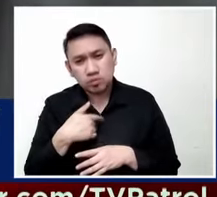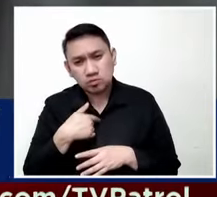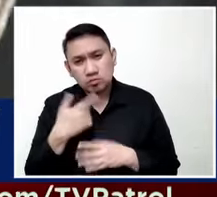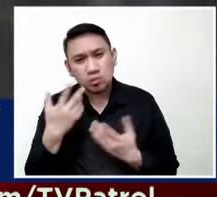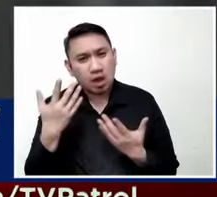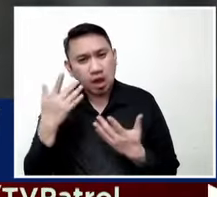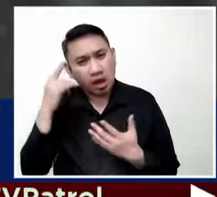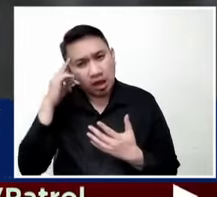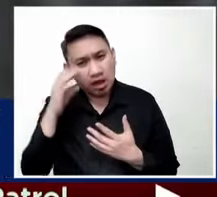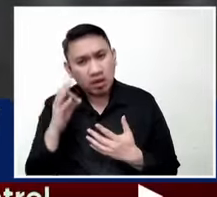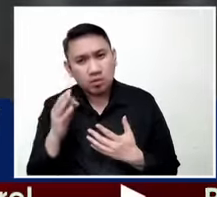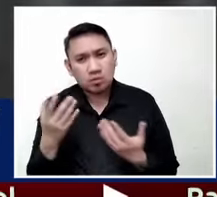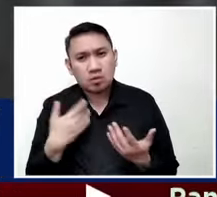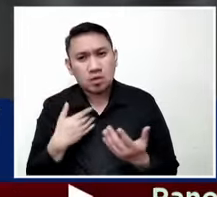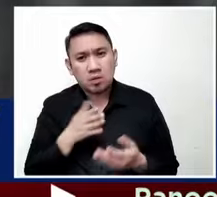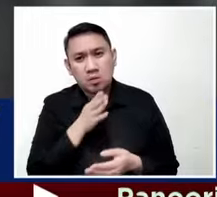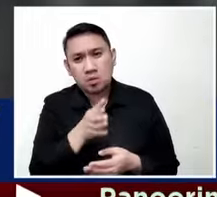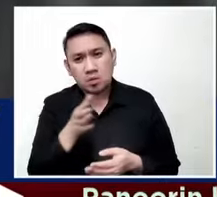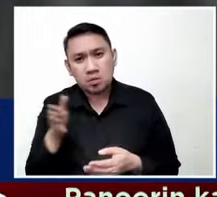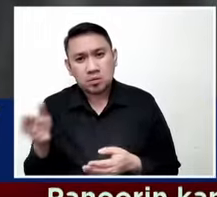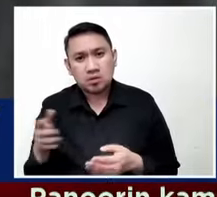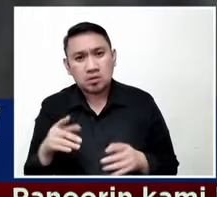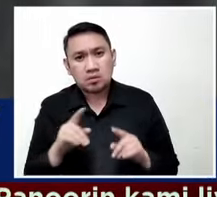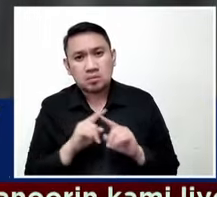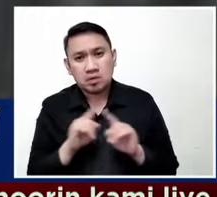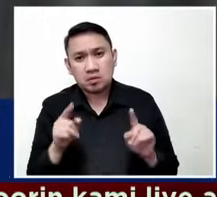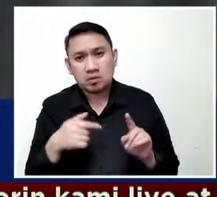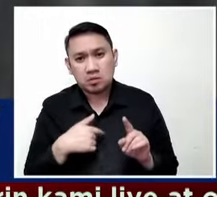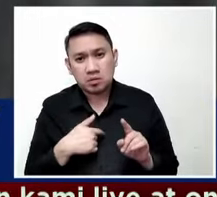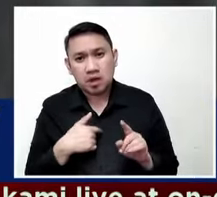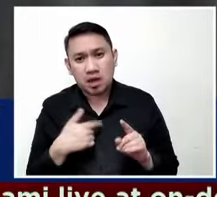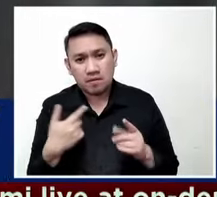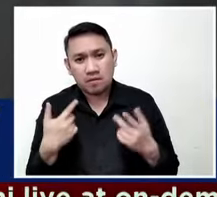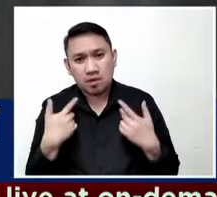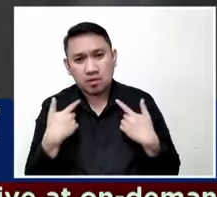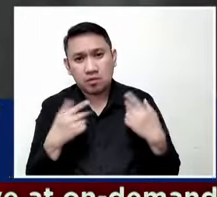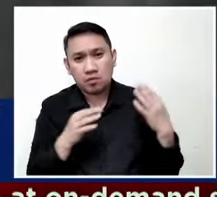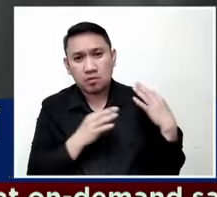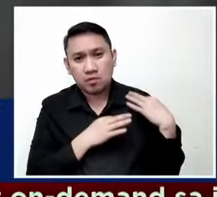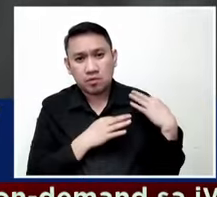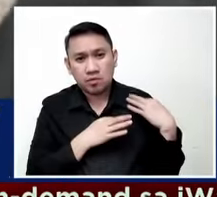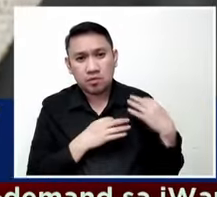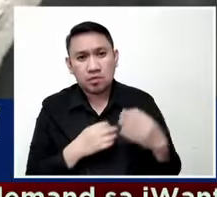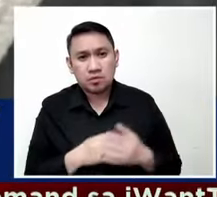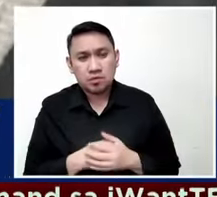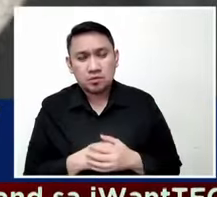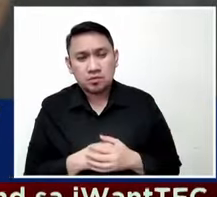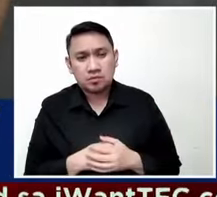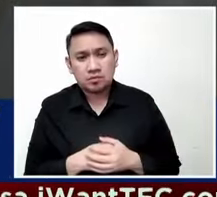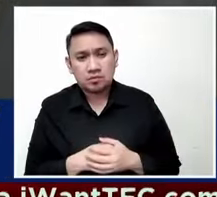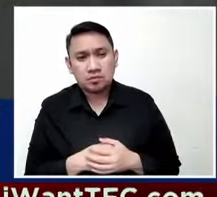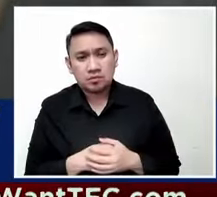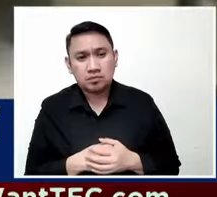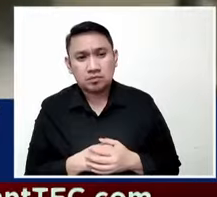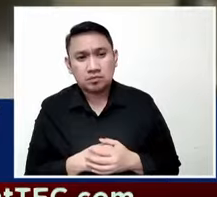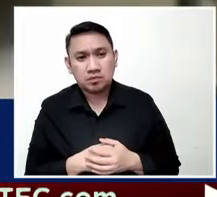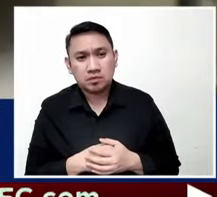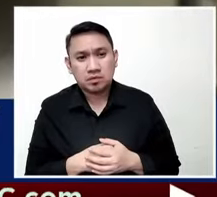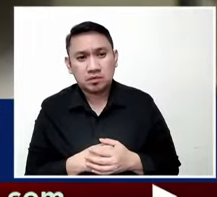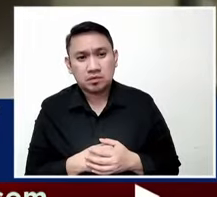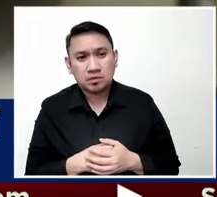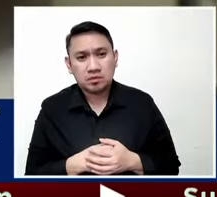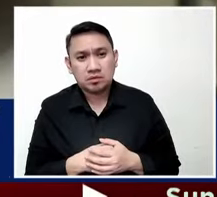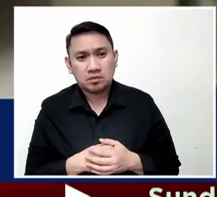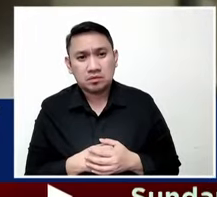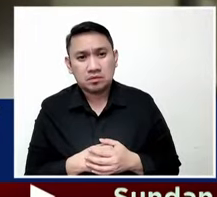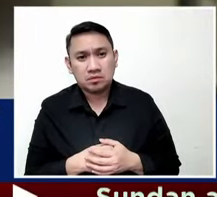ako napunta. Pero hindi ko po tinatanggi na nagkaroon ako ng fault kasi alam niyo na pag naging makamundo kayo. Oh my